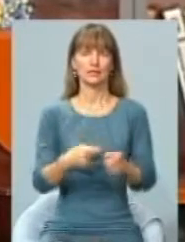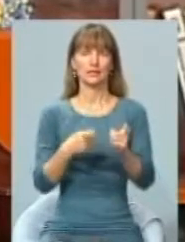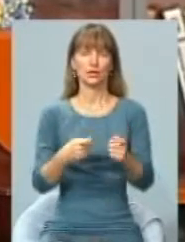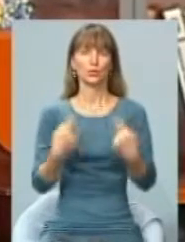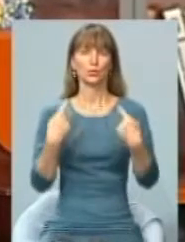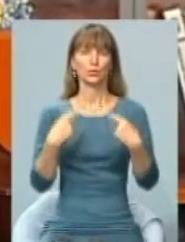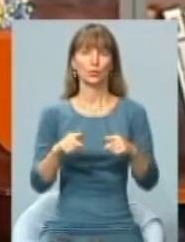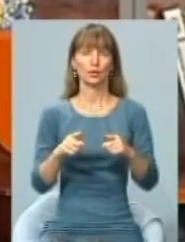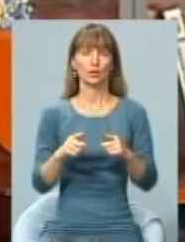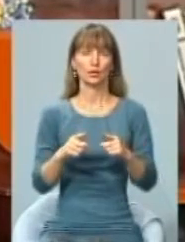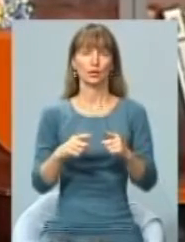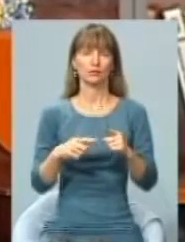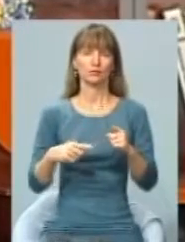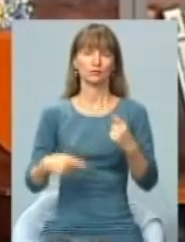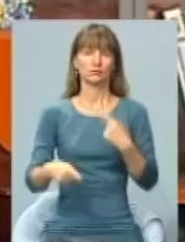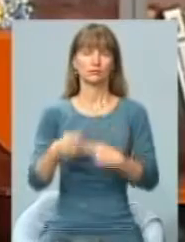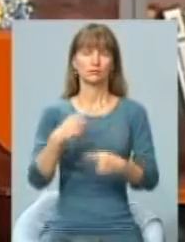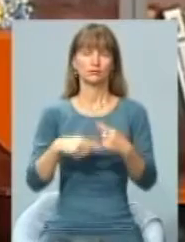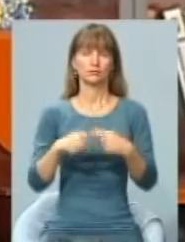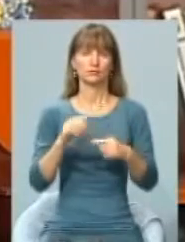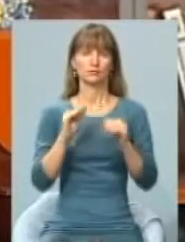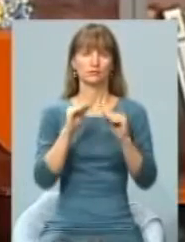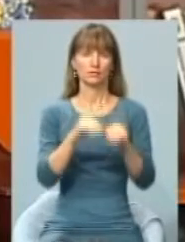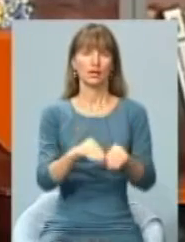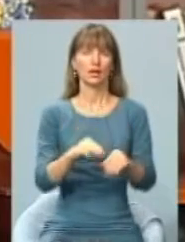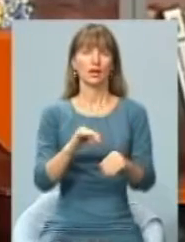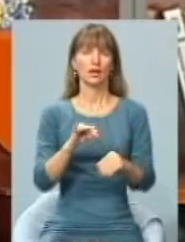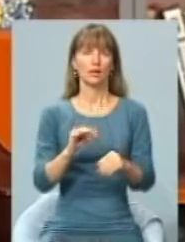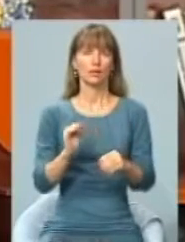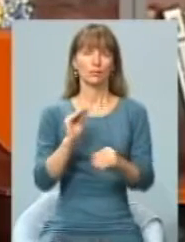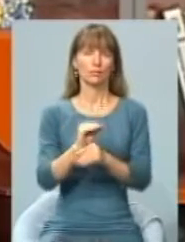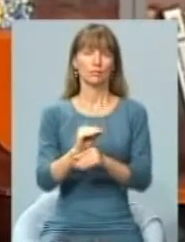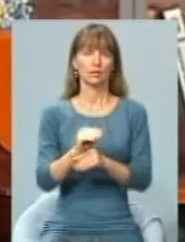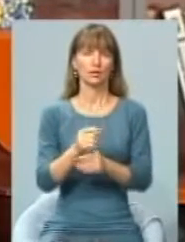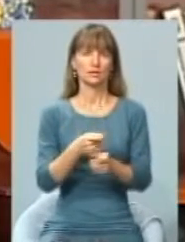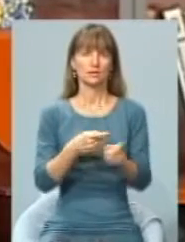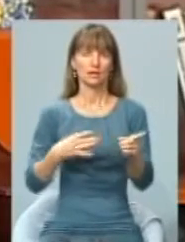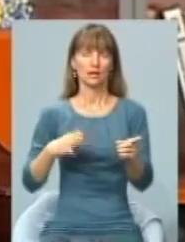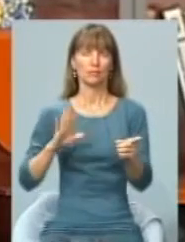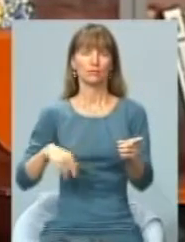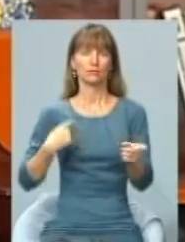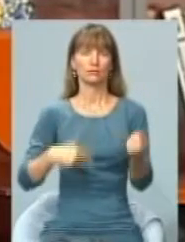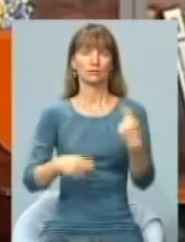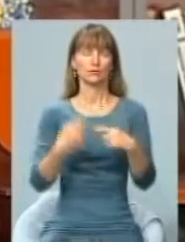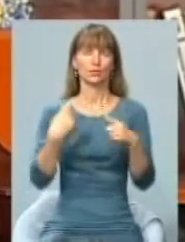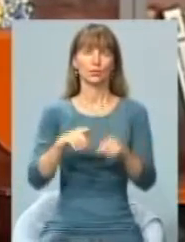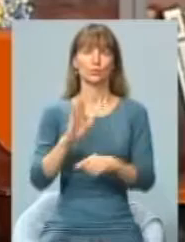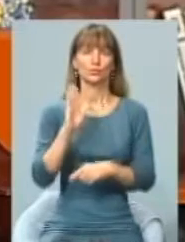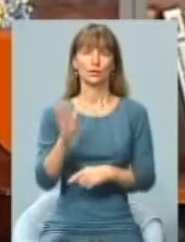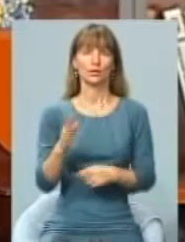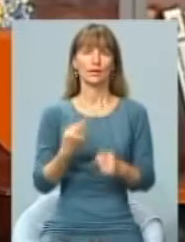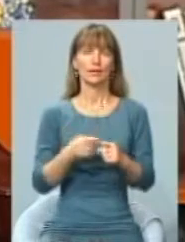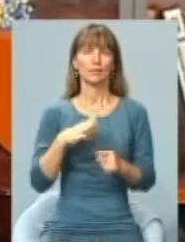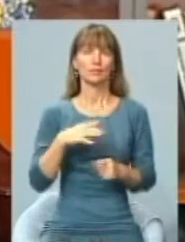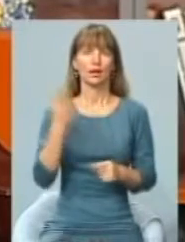другие перезаряжаются, и мы разворачиваемся и еще раз стреляем. А пока мы эти стреляем, другие перезаряжаются. Это была тогда